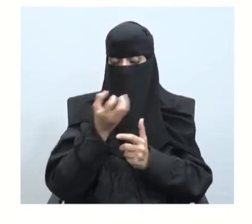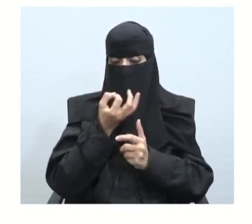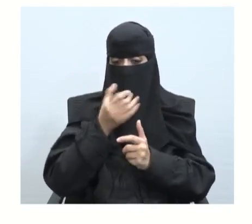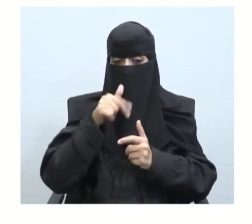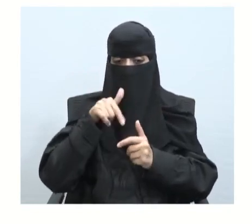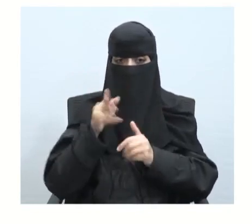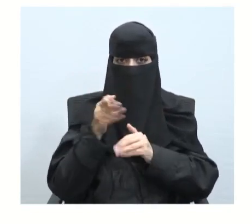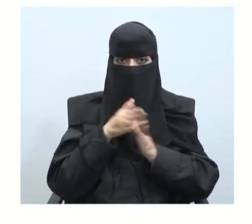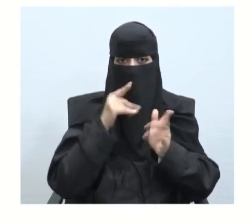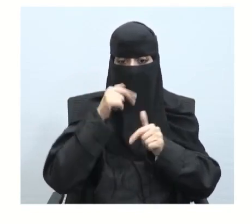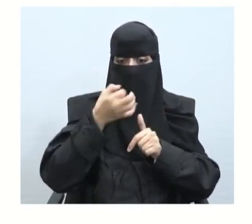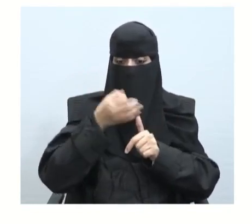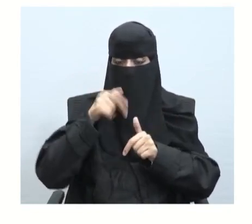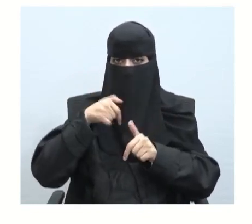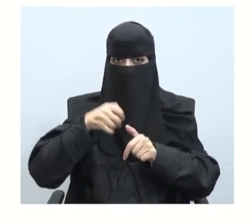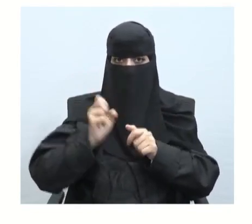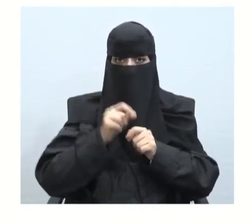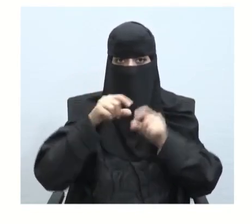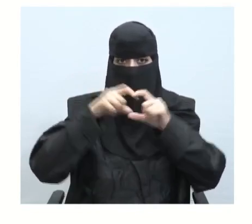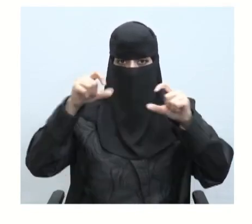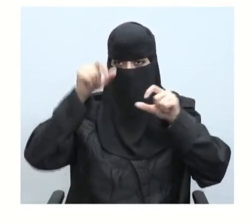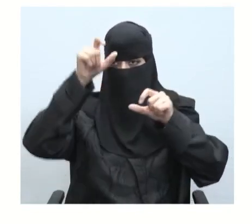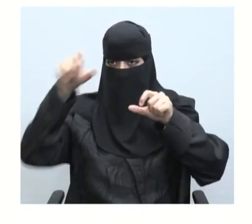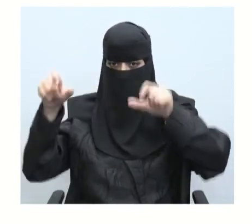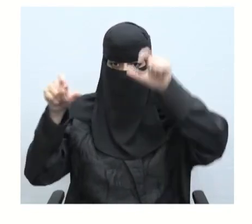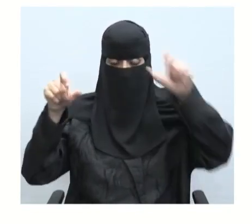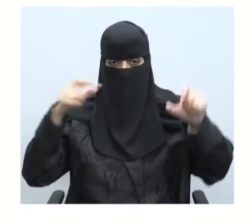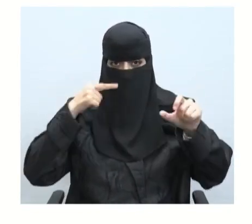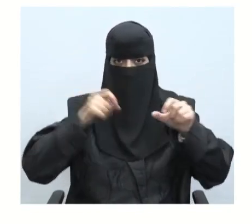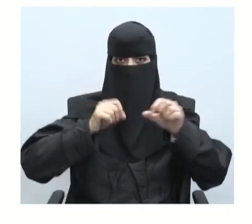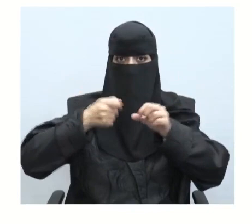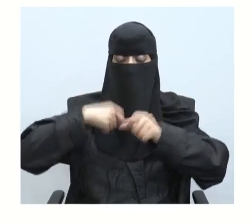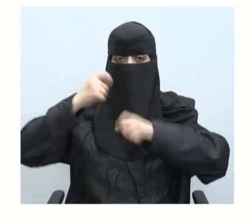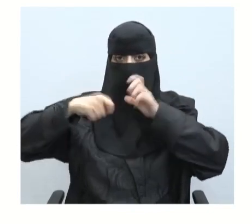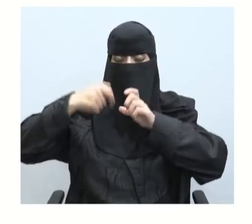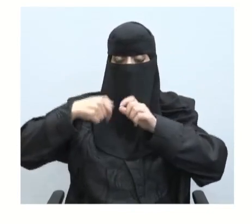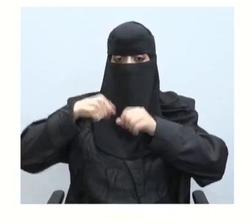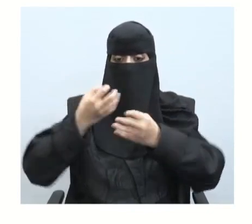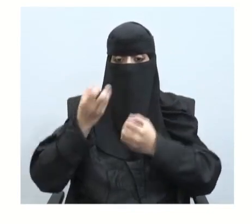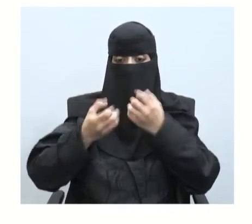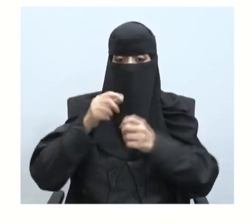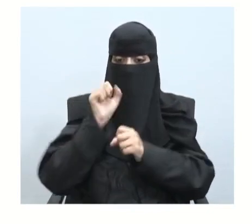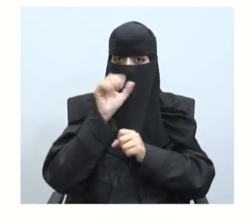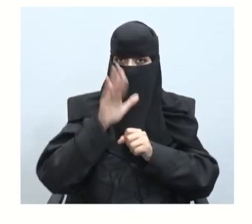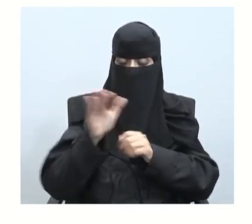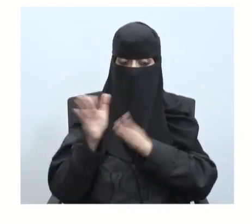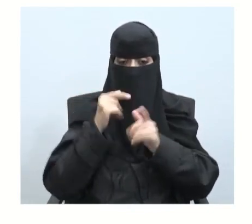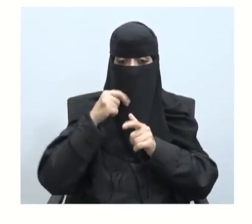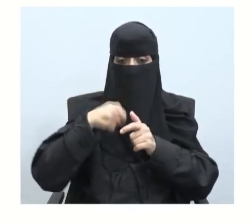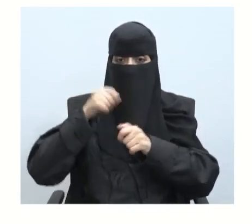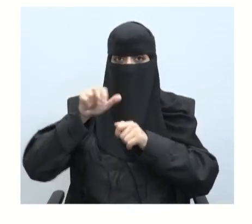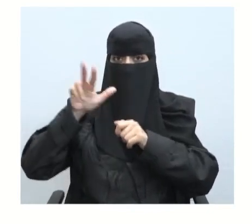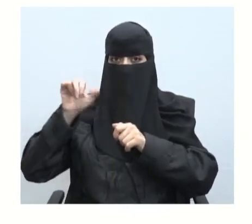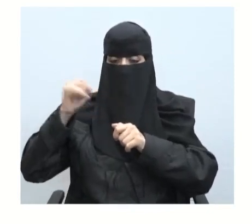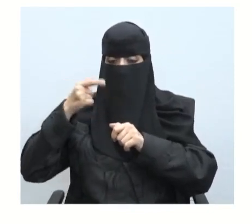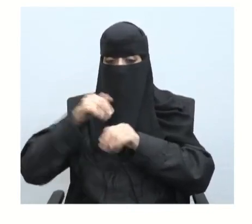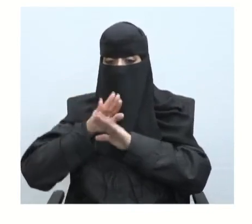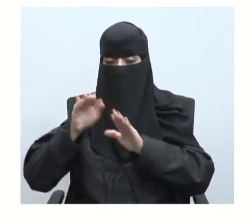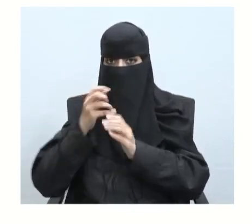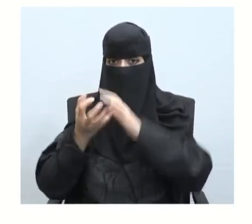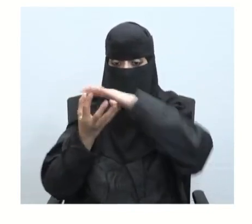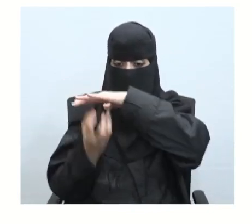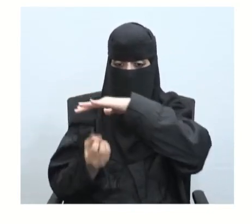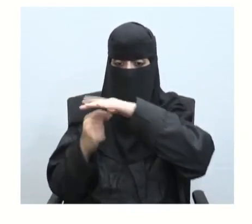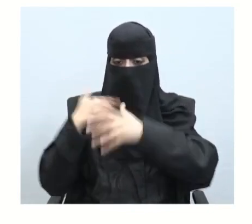ذكرنا انها تتحدث عن فرعين فروع الفيزياء الميكانيكا والحراره وخواصها بالنسبه للميكانيكا انتهينا من